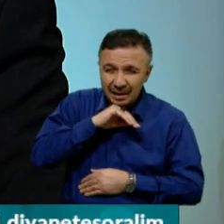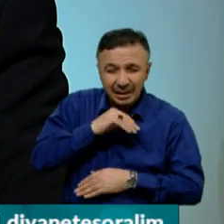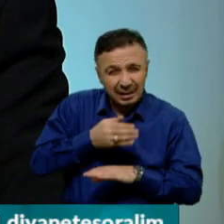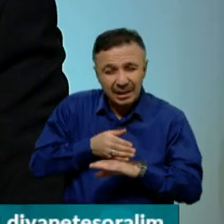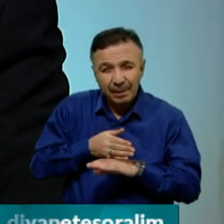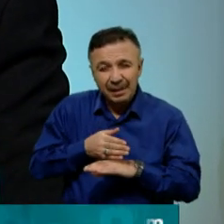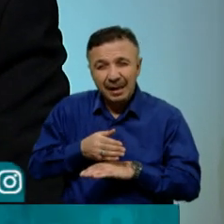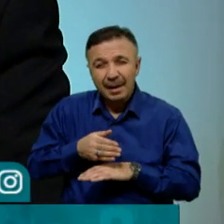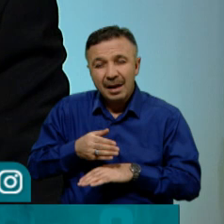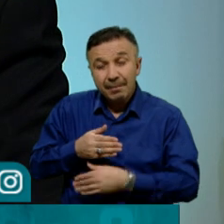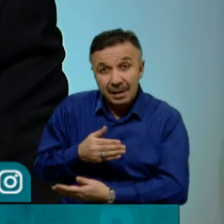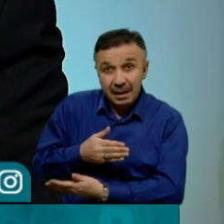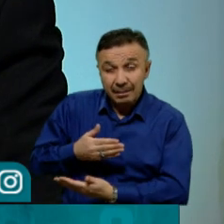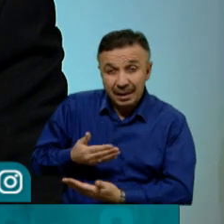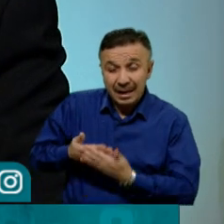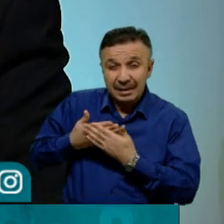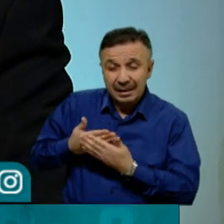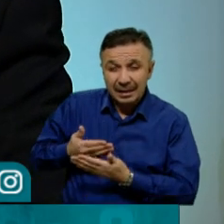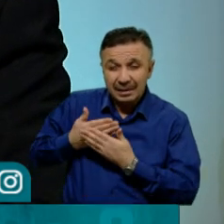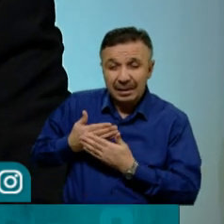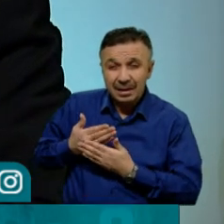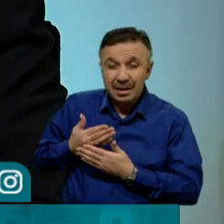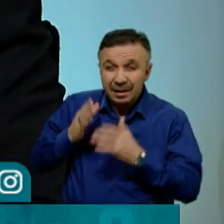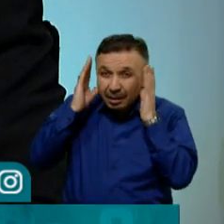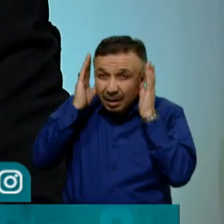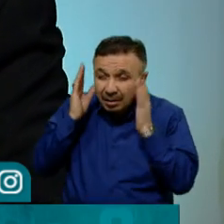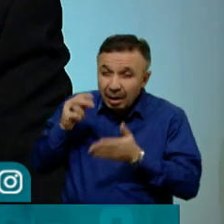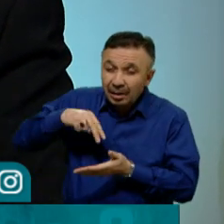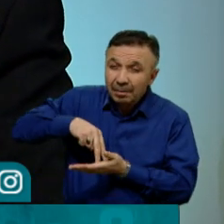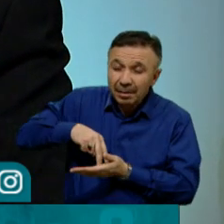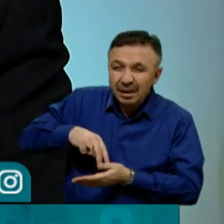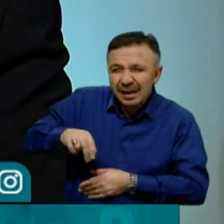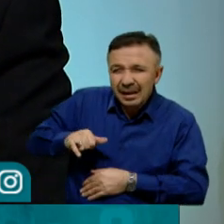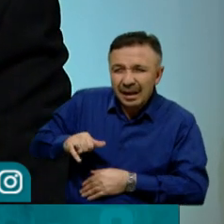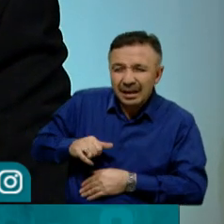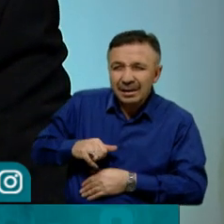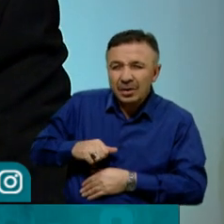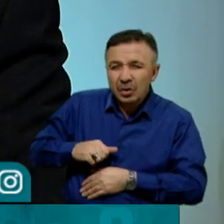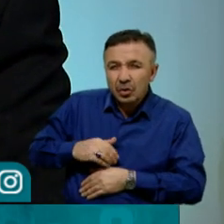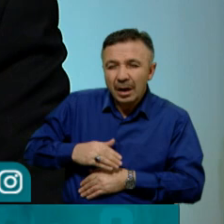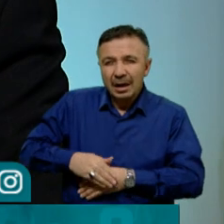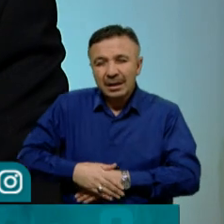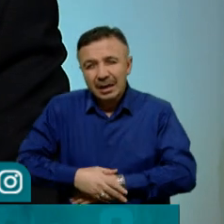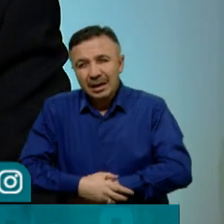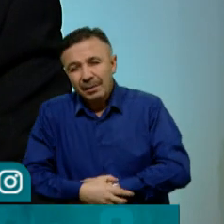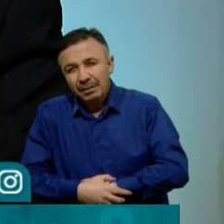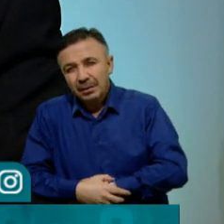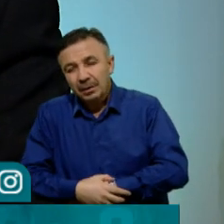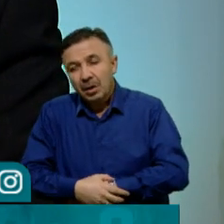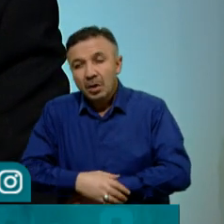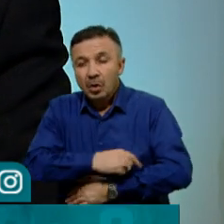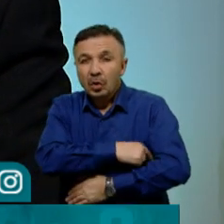bir deste kalmadır namaza kalk arka sabah kalktığında da bir yere yaslanması noktasında Normal